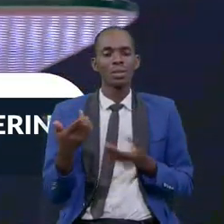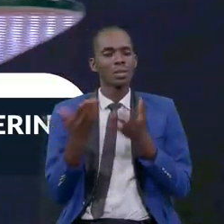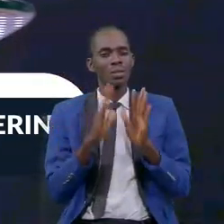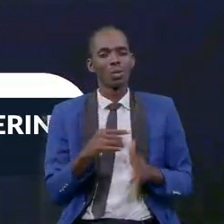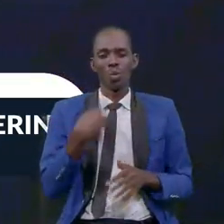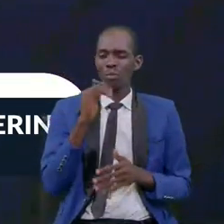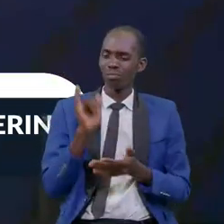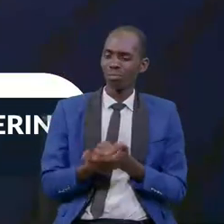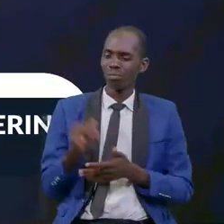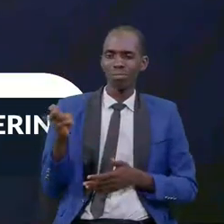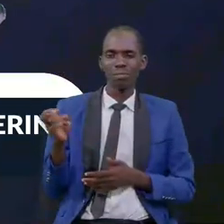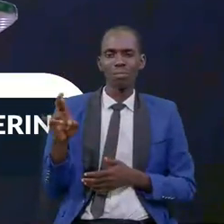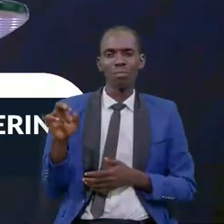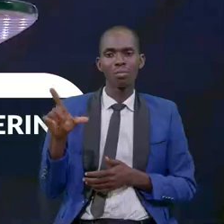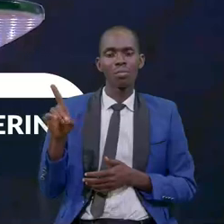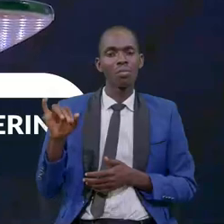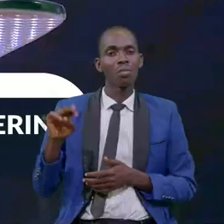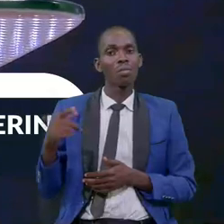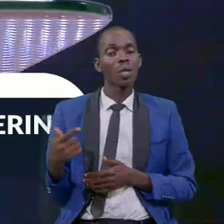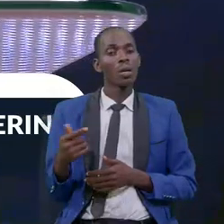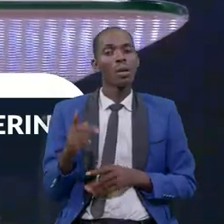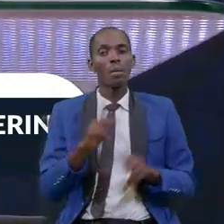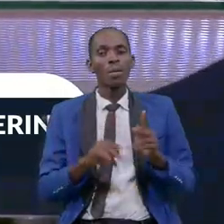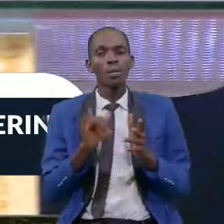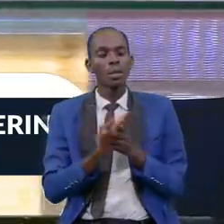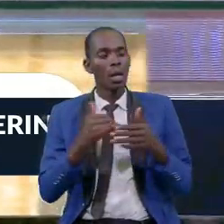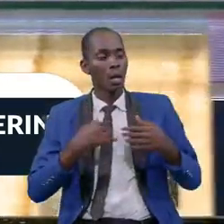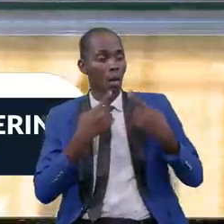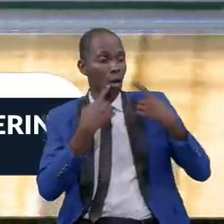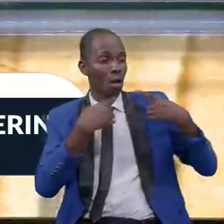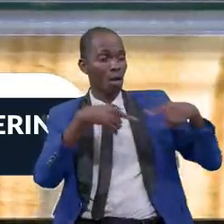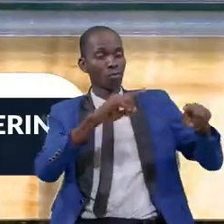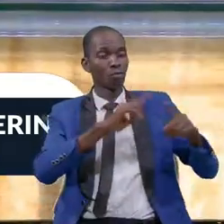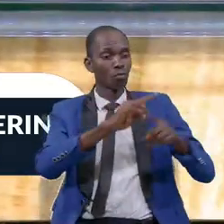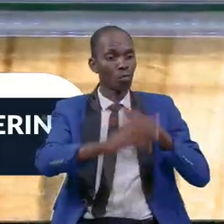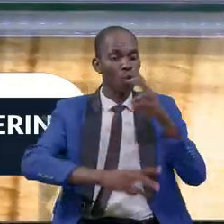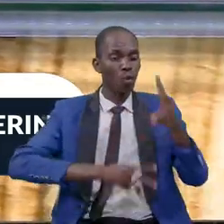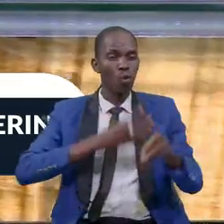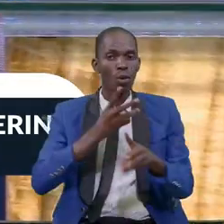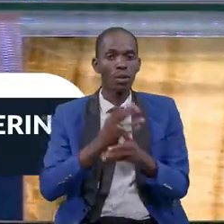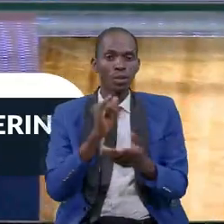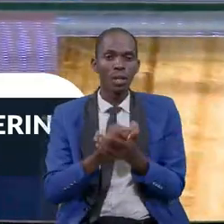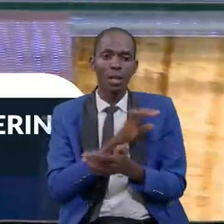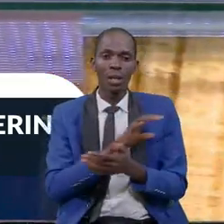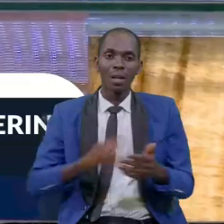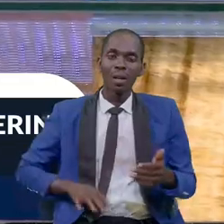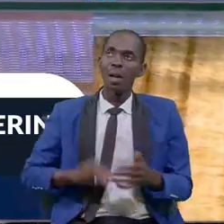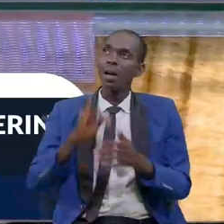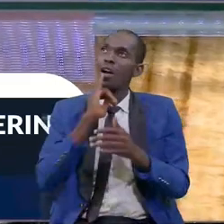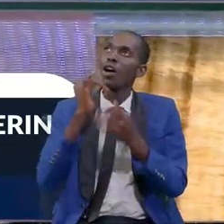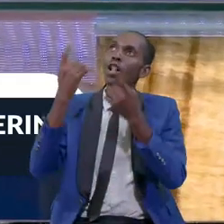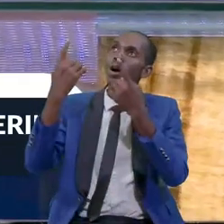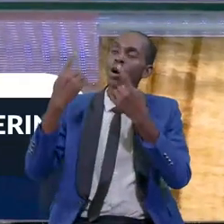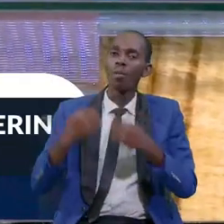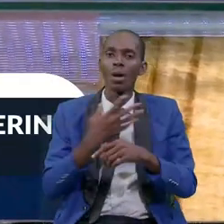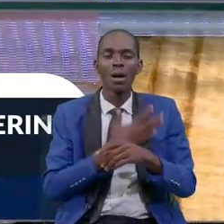des serviteurs annonciateurs. Qui sont les serviteurs annonciateurs? Les gens qui annoncent à leur monde que Christ vient.